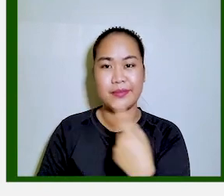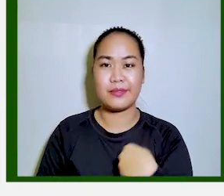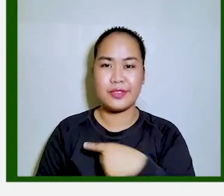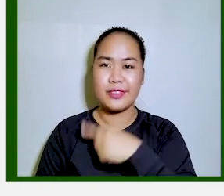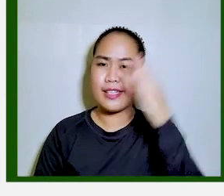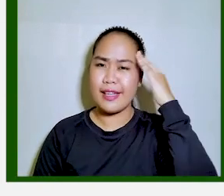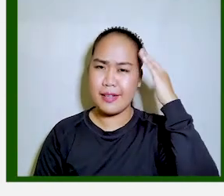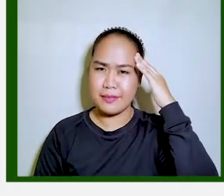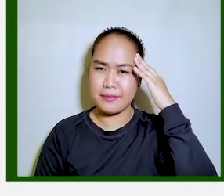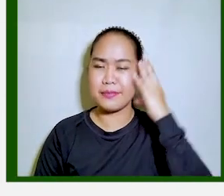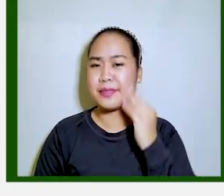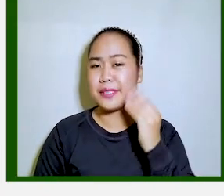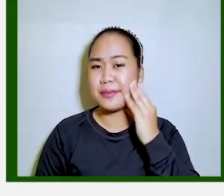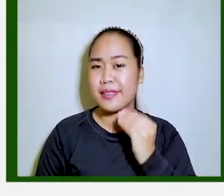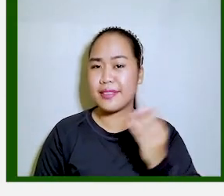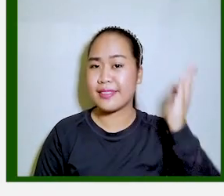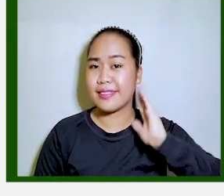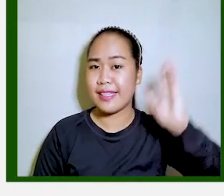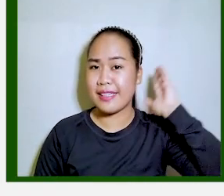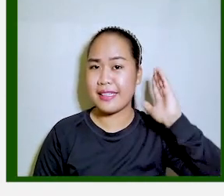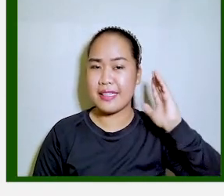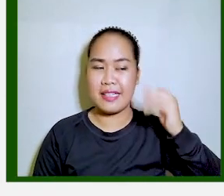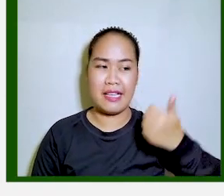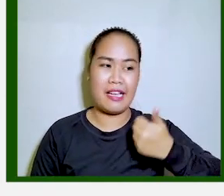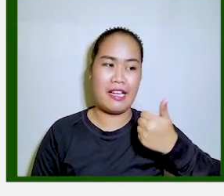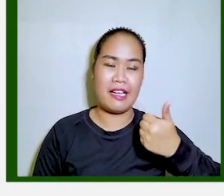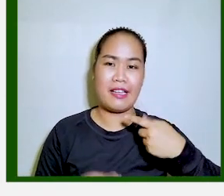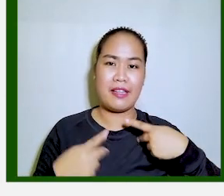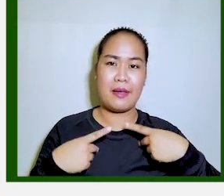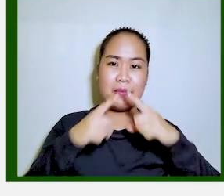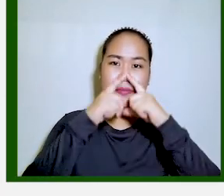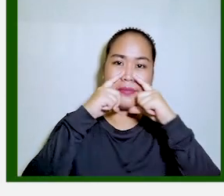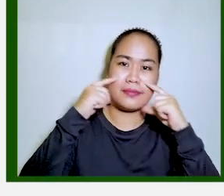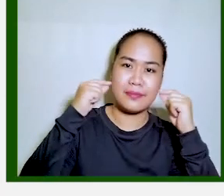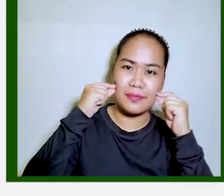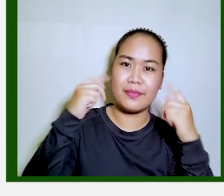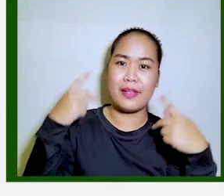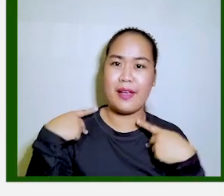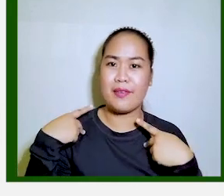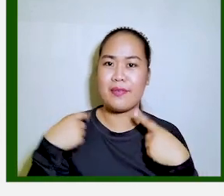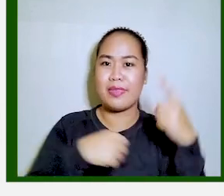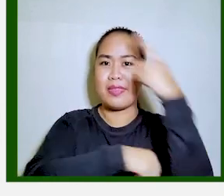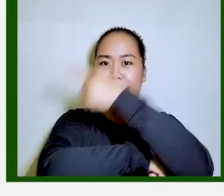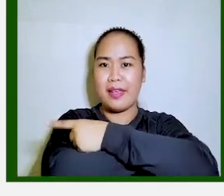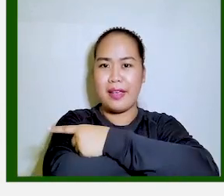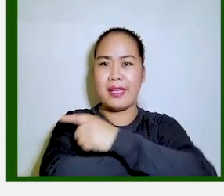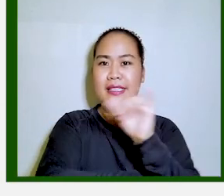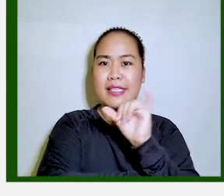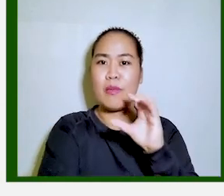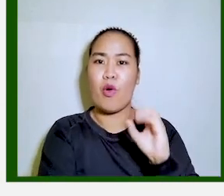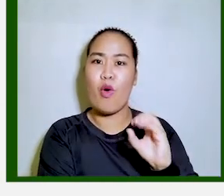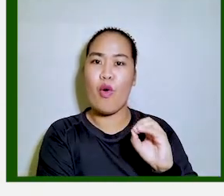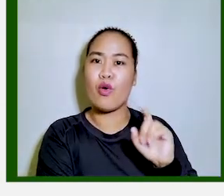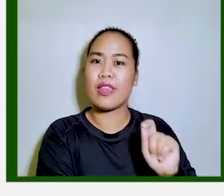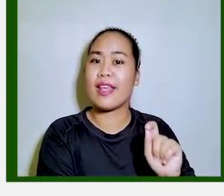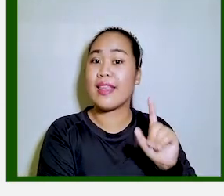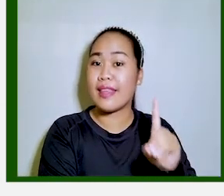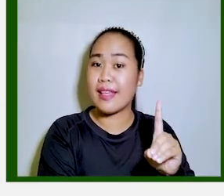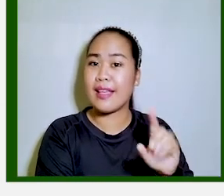Yung iba pa ang gamit ng mask. Mayroon silang mask of the day. Di ba? Kung may outfit of the day, may mask of the day din